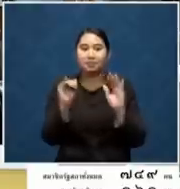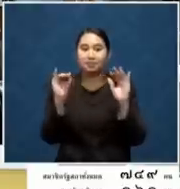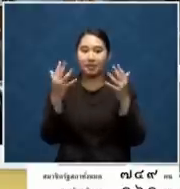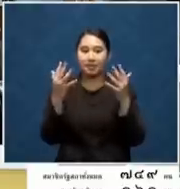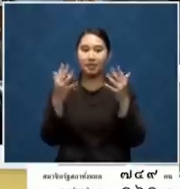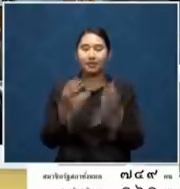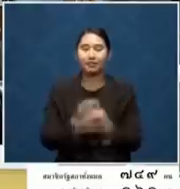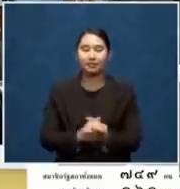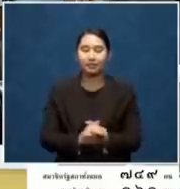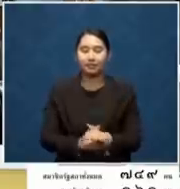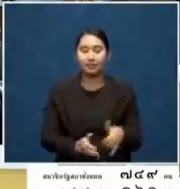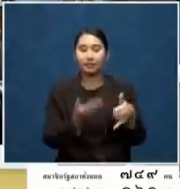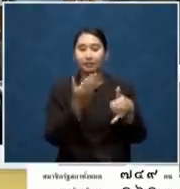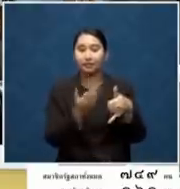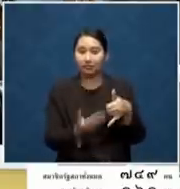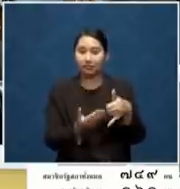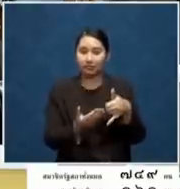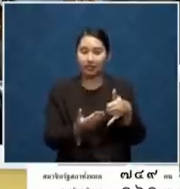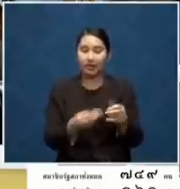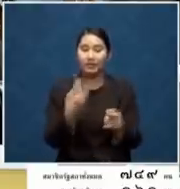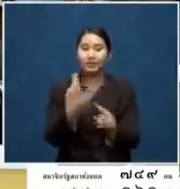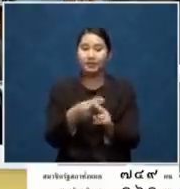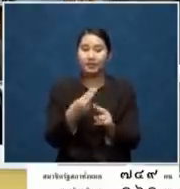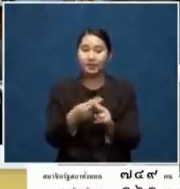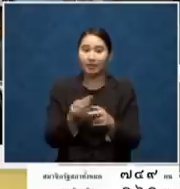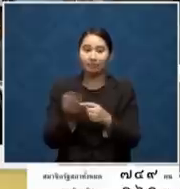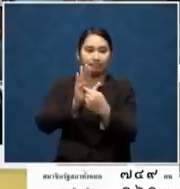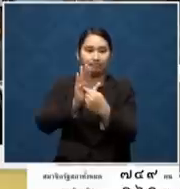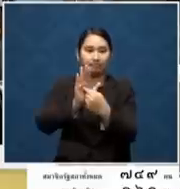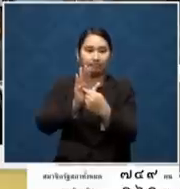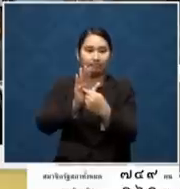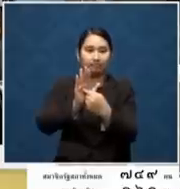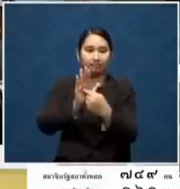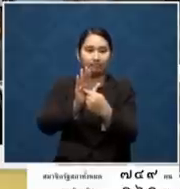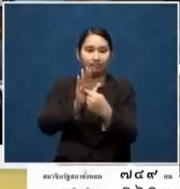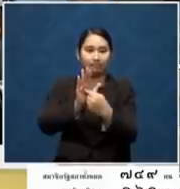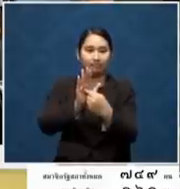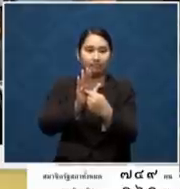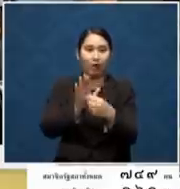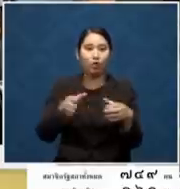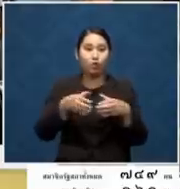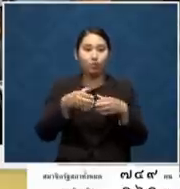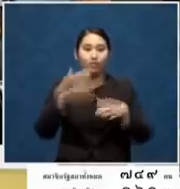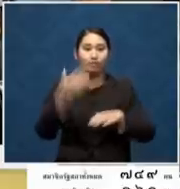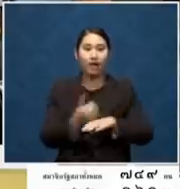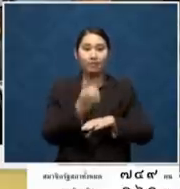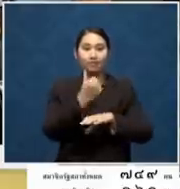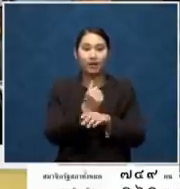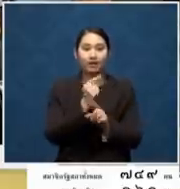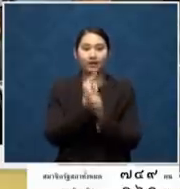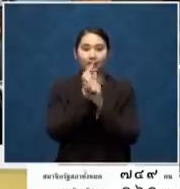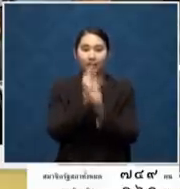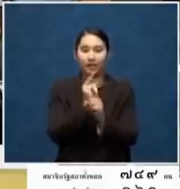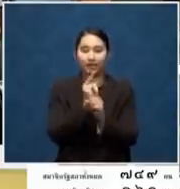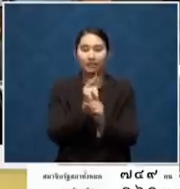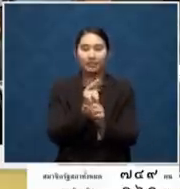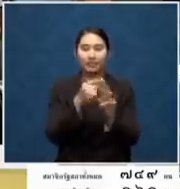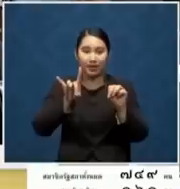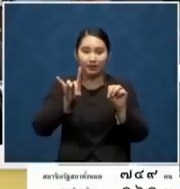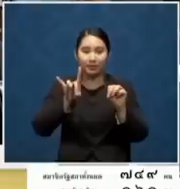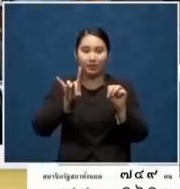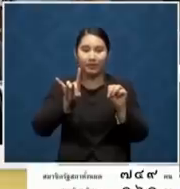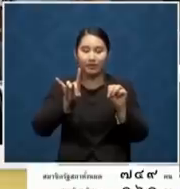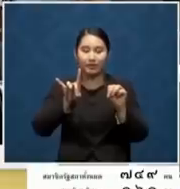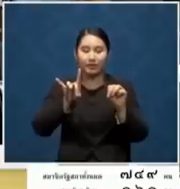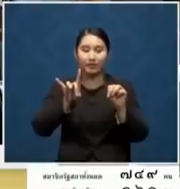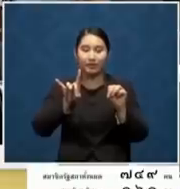มากขึ้นนะฮะมันยากมากนะครับมันยากมากโอกาสที่จะเสนอชื่อซ้ำแบบคนเดียวโ